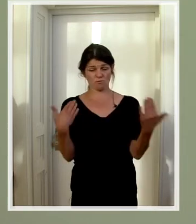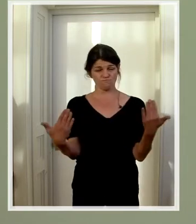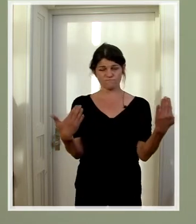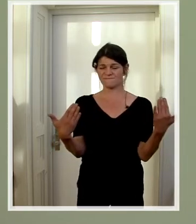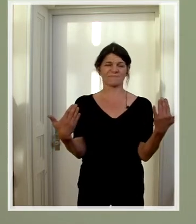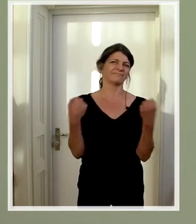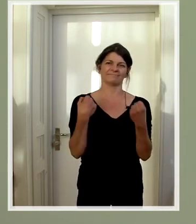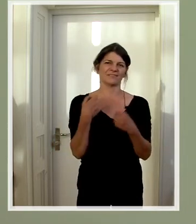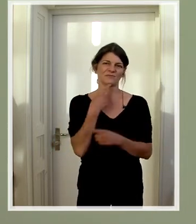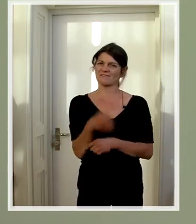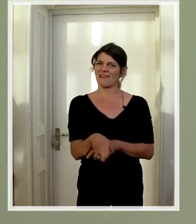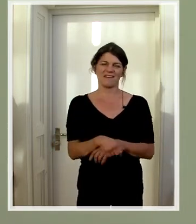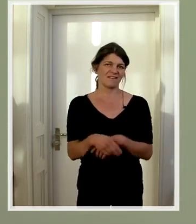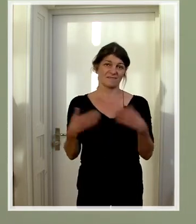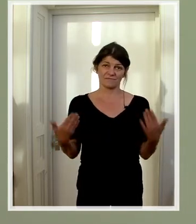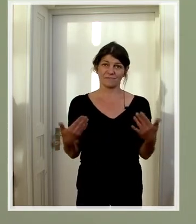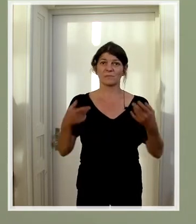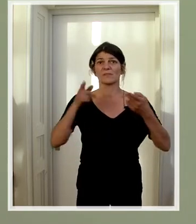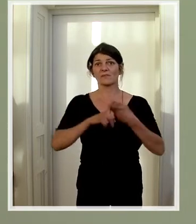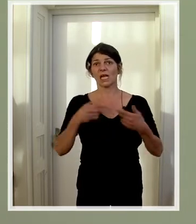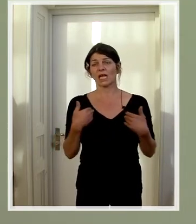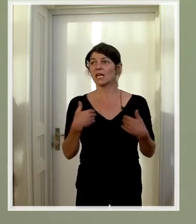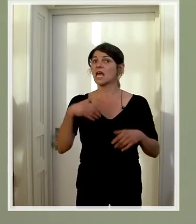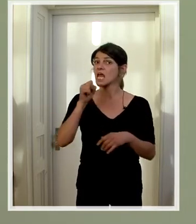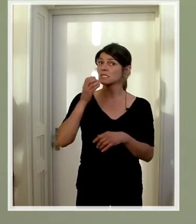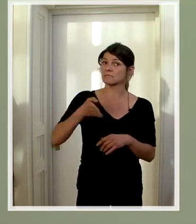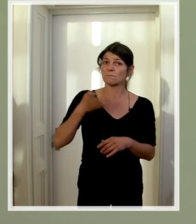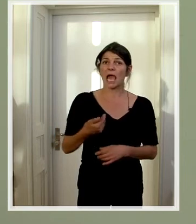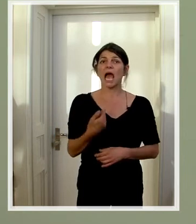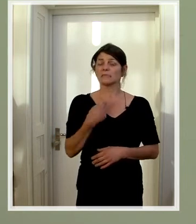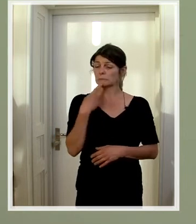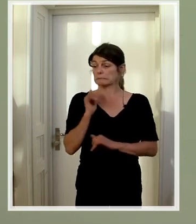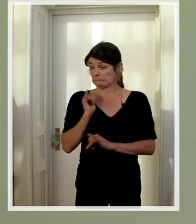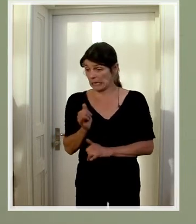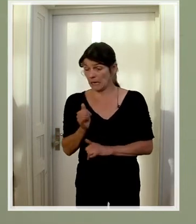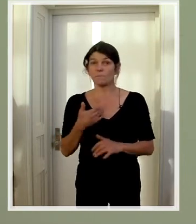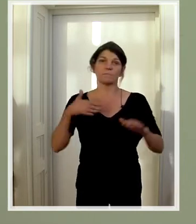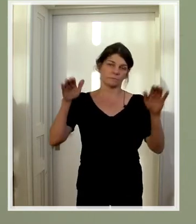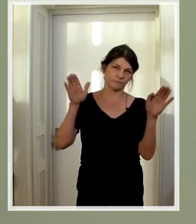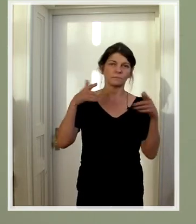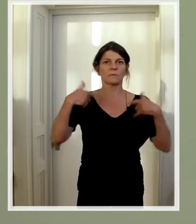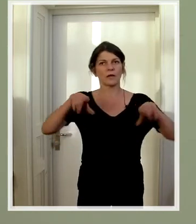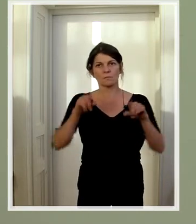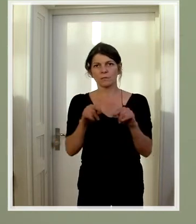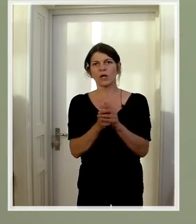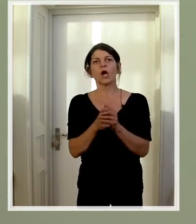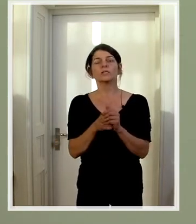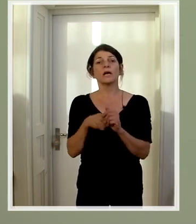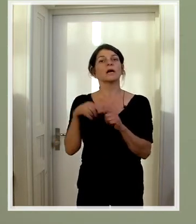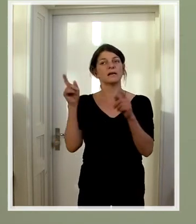Nein. Wenn man zur S-Bahn Ja stimmt, dann geht auch Baden ins